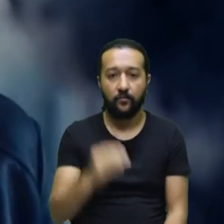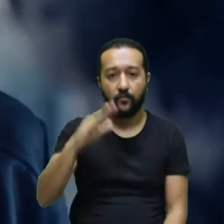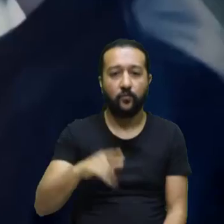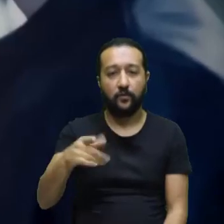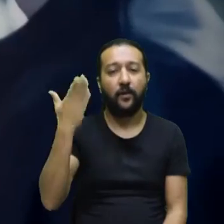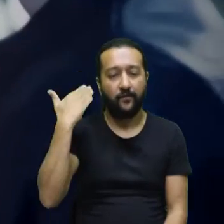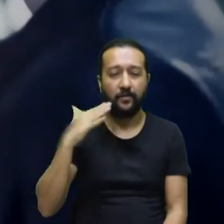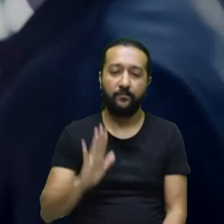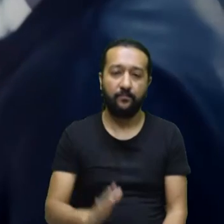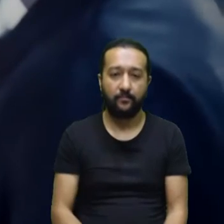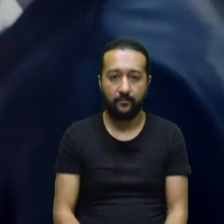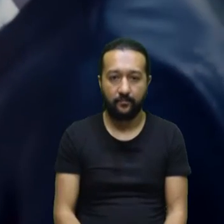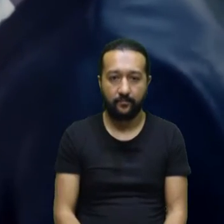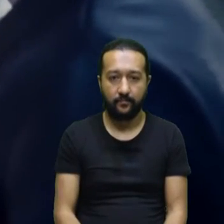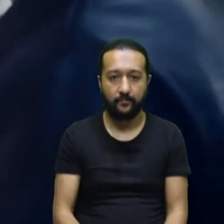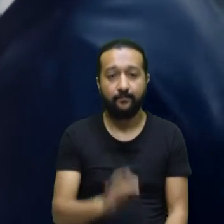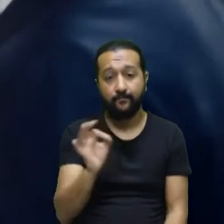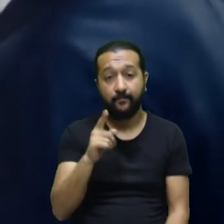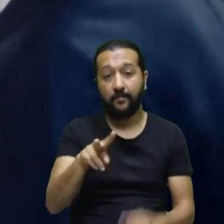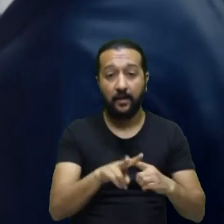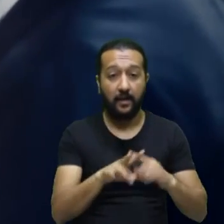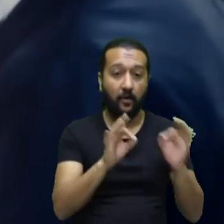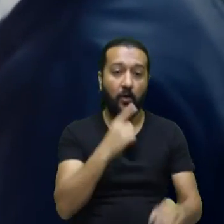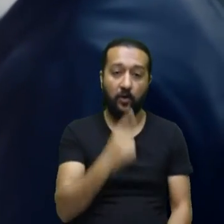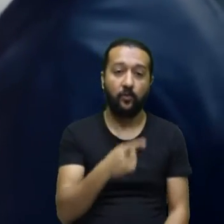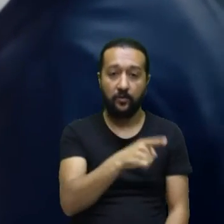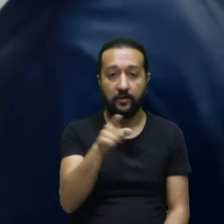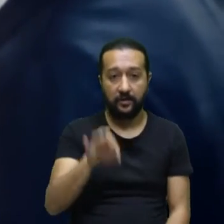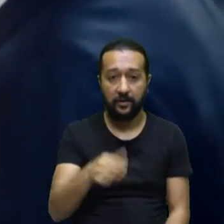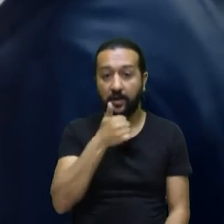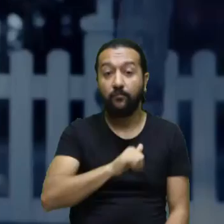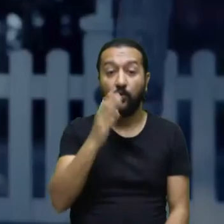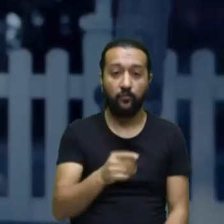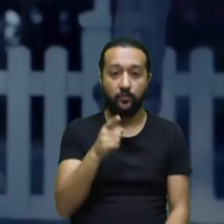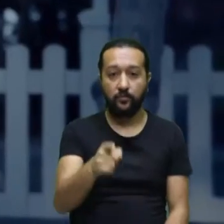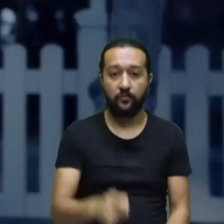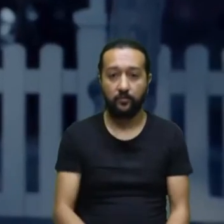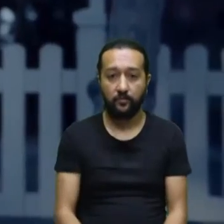Çocuktuk o zamanlar. Ha, Kenan da öyle diyor. Şimdi abi olmuşsun.